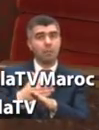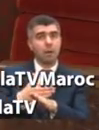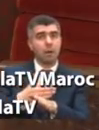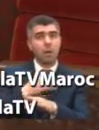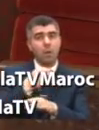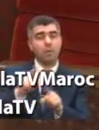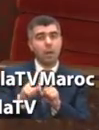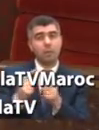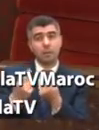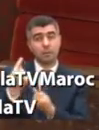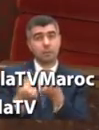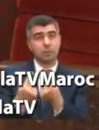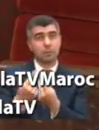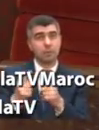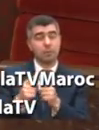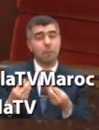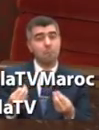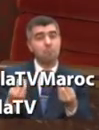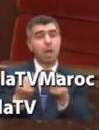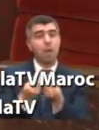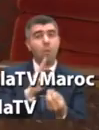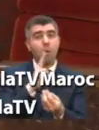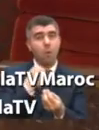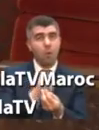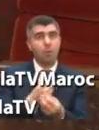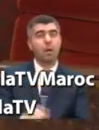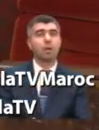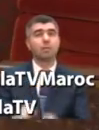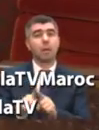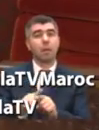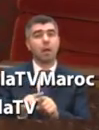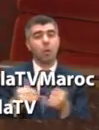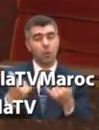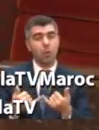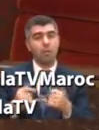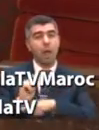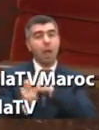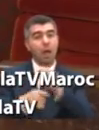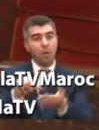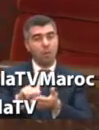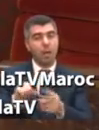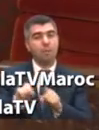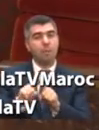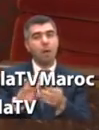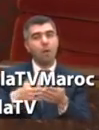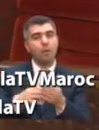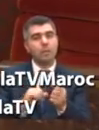المعارضة، فما بالك إذا كانوا معنا في الحكومة. ولذلك العالم القروي اليوم يعرف تنمية اجتماعية